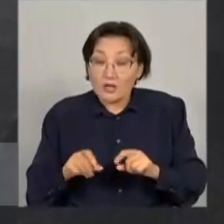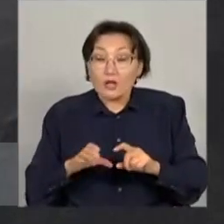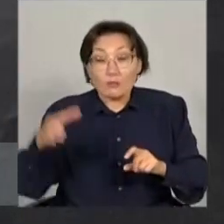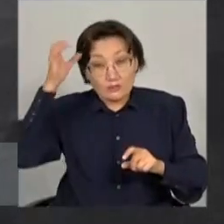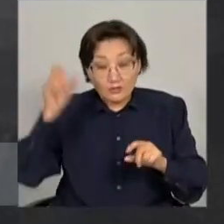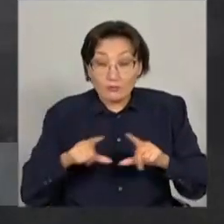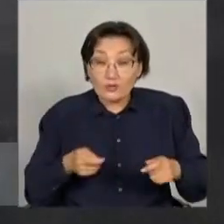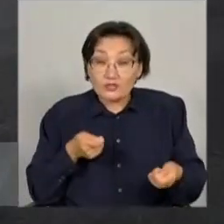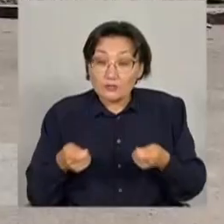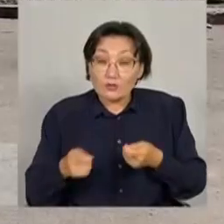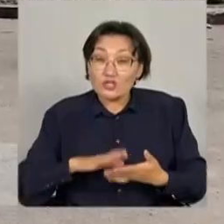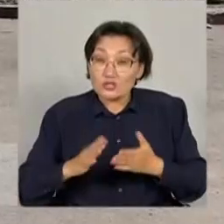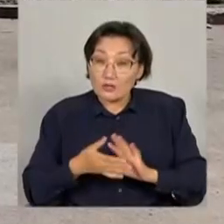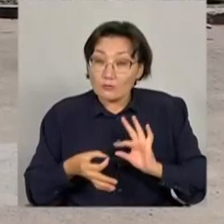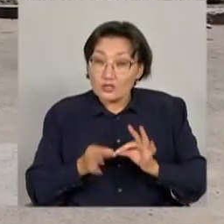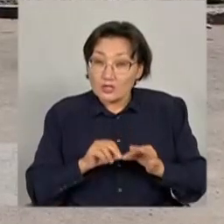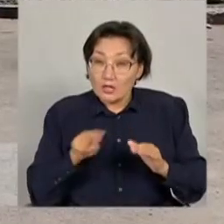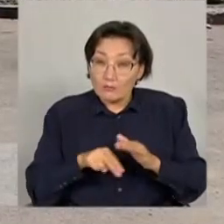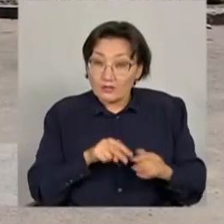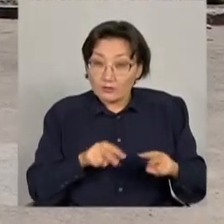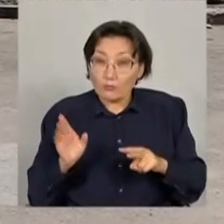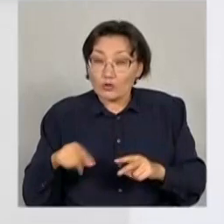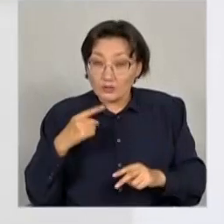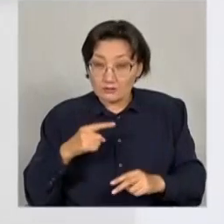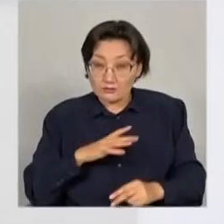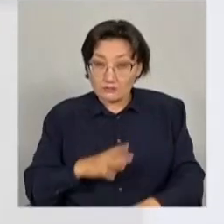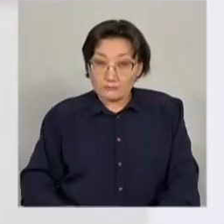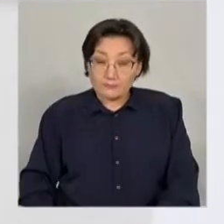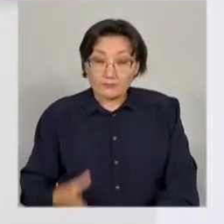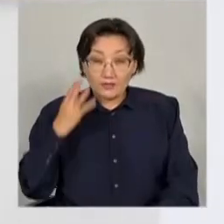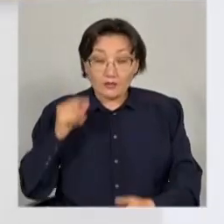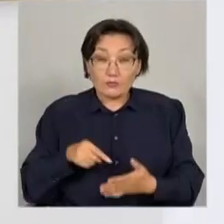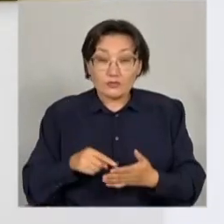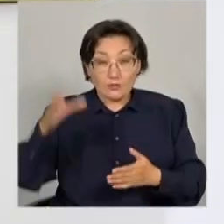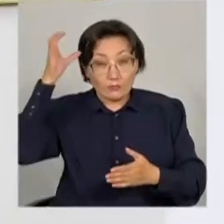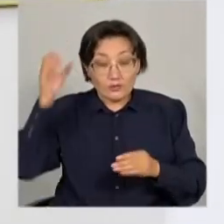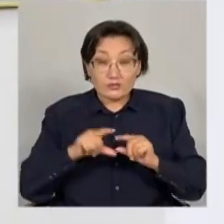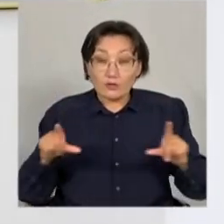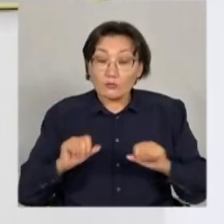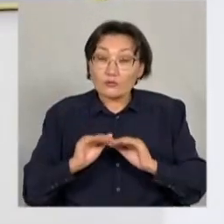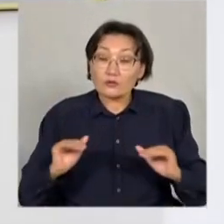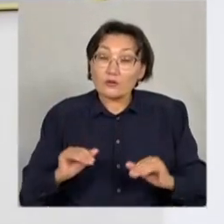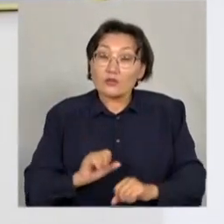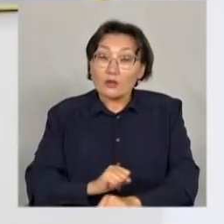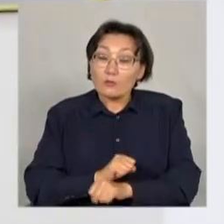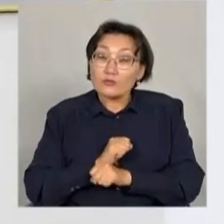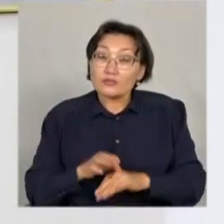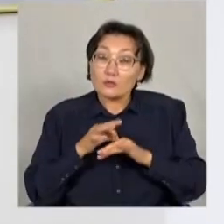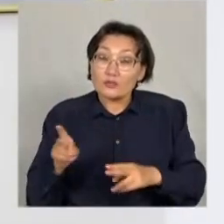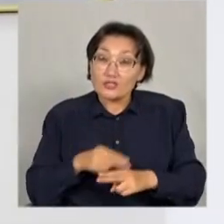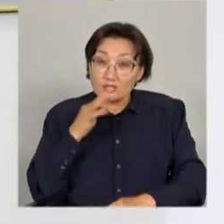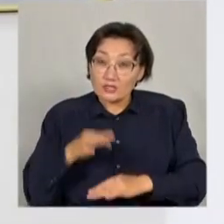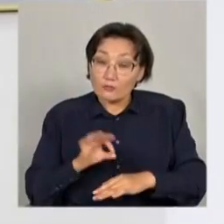бастығының орынбасары жағдайды жіті бақылауға алатындарын жеткізді. Алматы қаласының білім басқармасы балалар демалысын ұйымдастыру бойынша жауапсыз